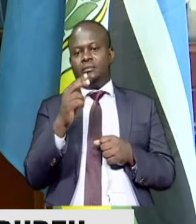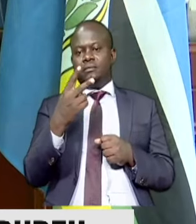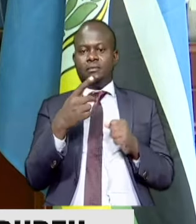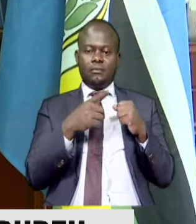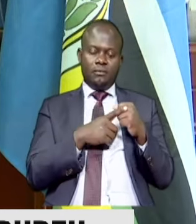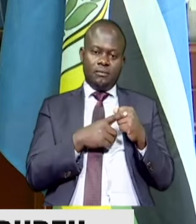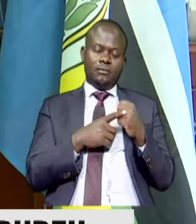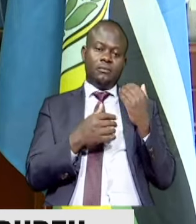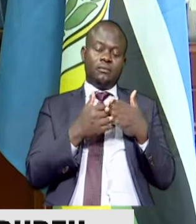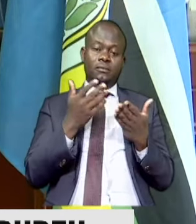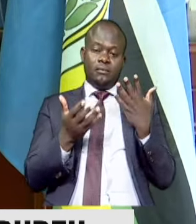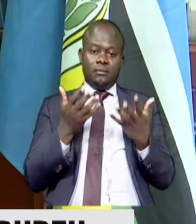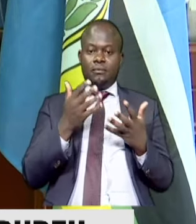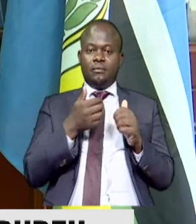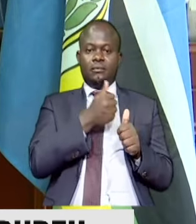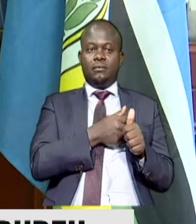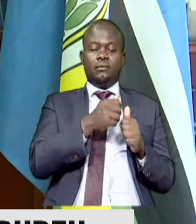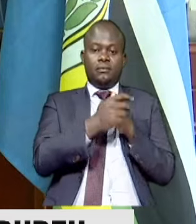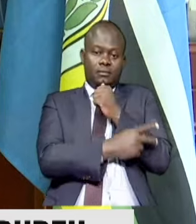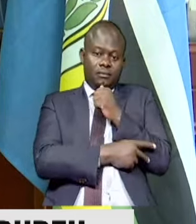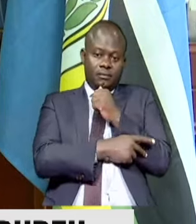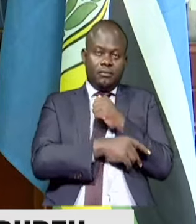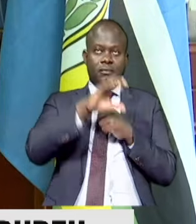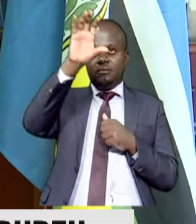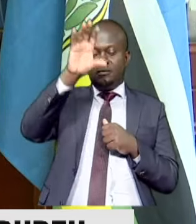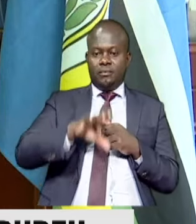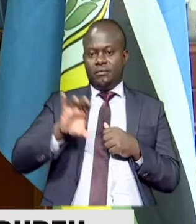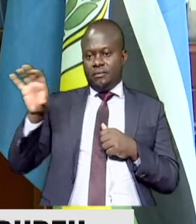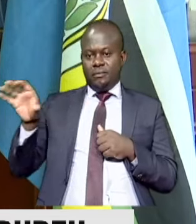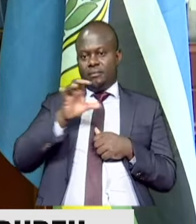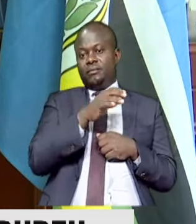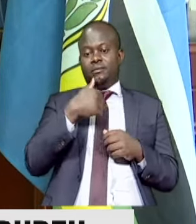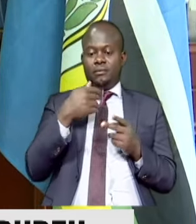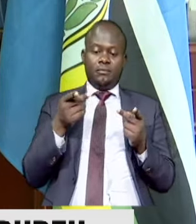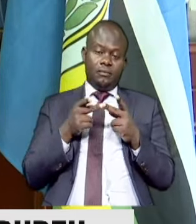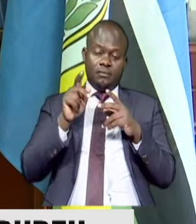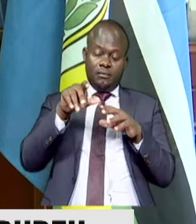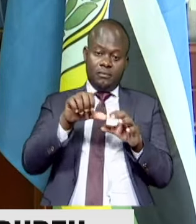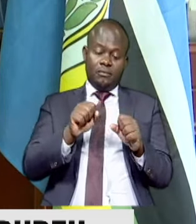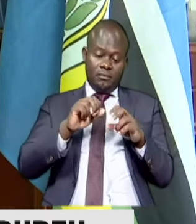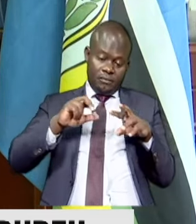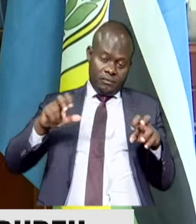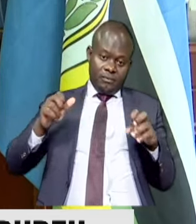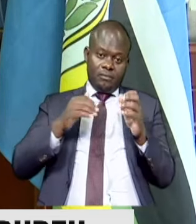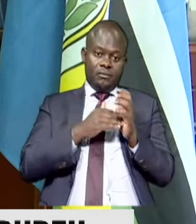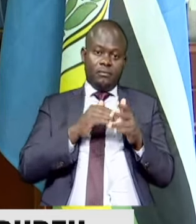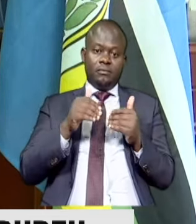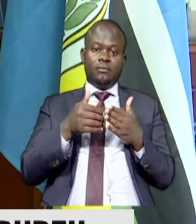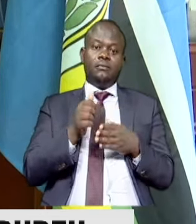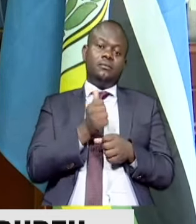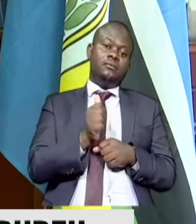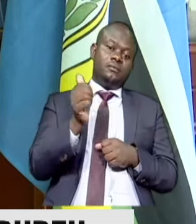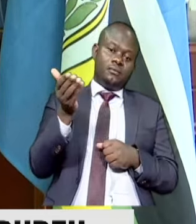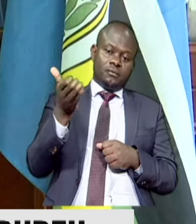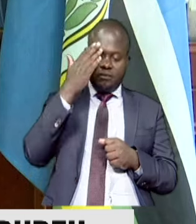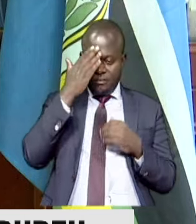2026 nibuze buri ntare yose zaba ifite ahantu dushobora gufatira ibipimo ndetse mwe bakabyakorerwa aho ngaho